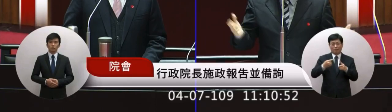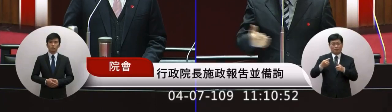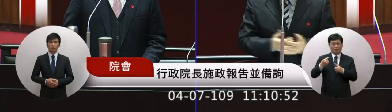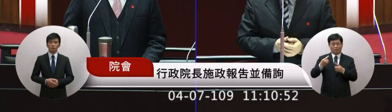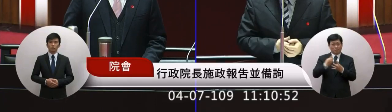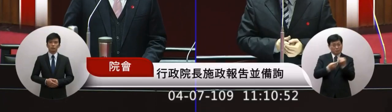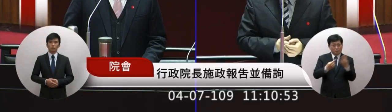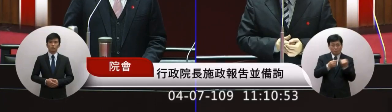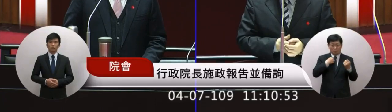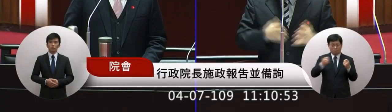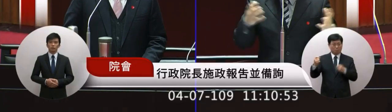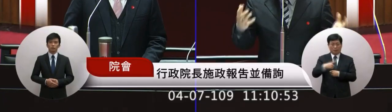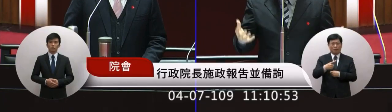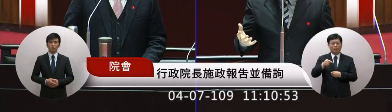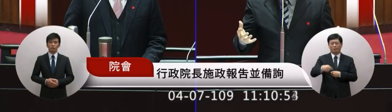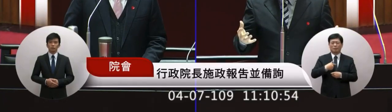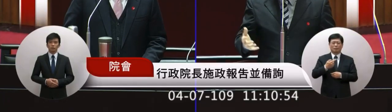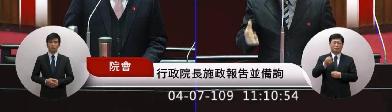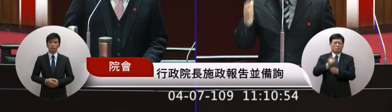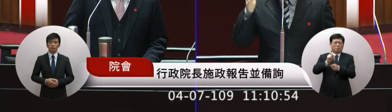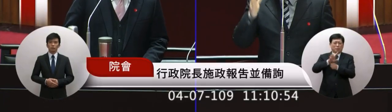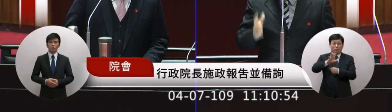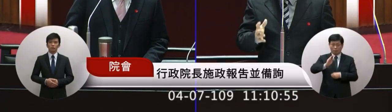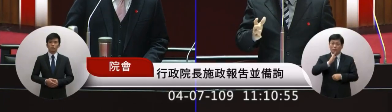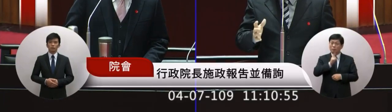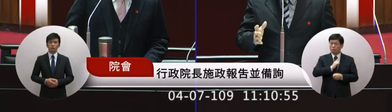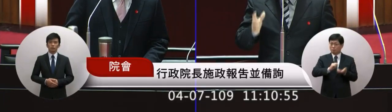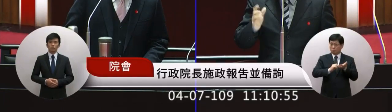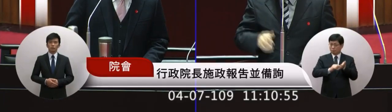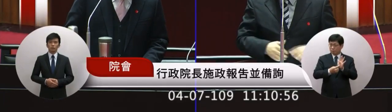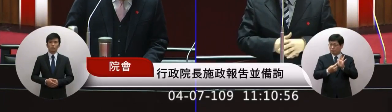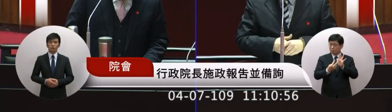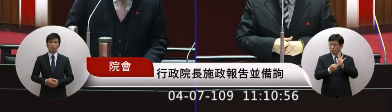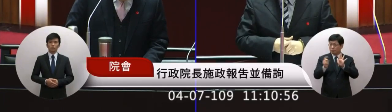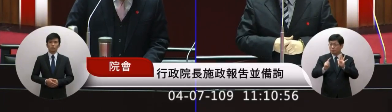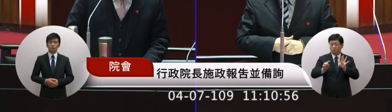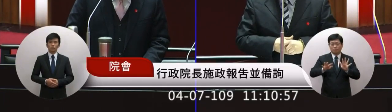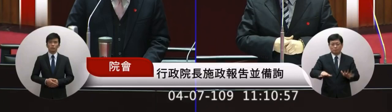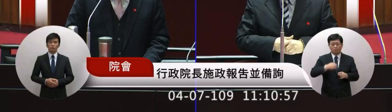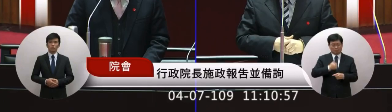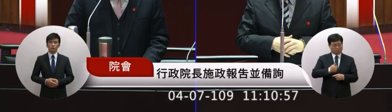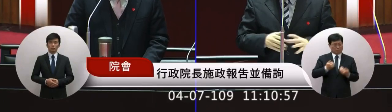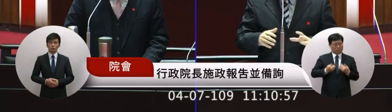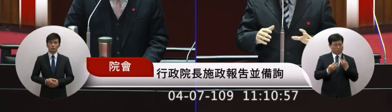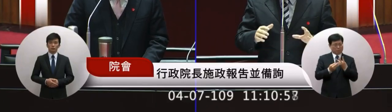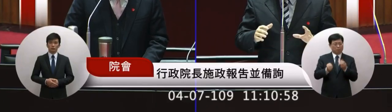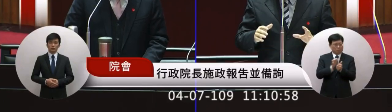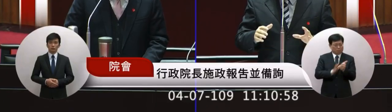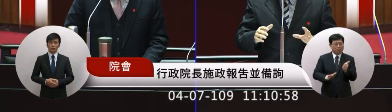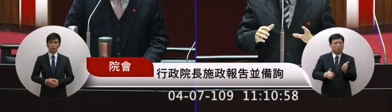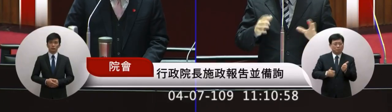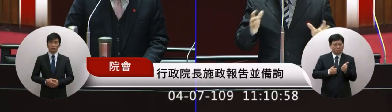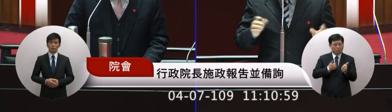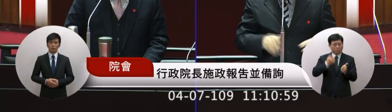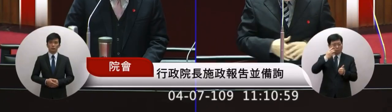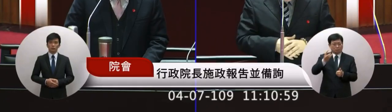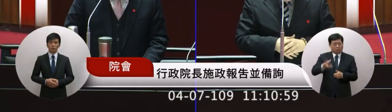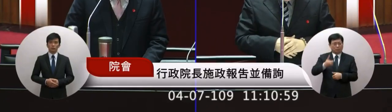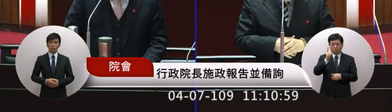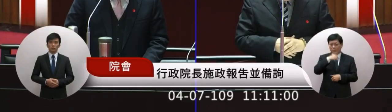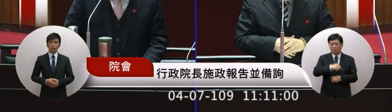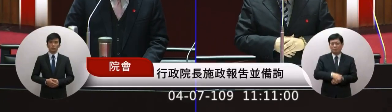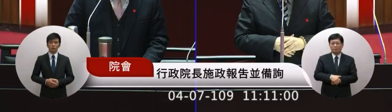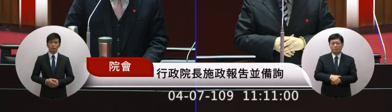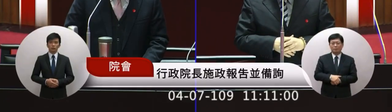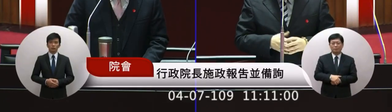这样的说法也许比较浮夸一点了，可是他至少表示了这一次的肺炎确实让我们不容忽视和不容